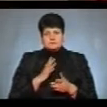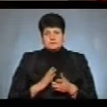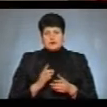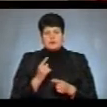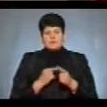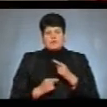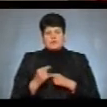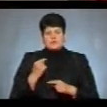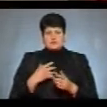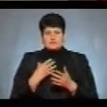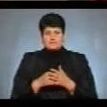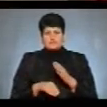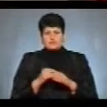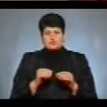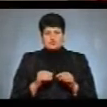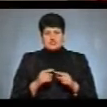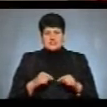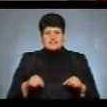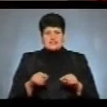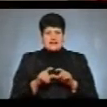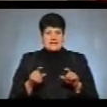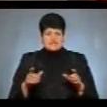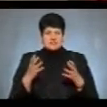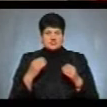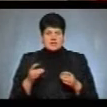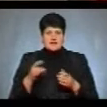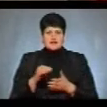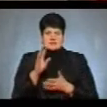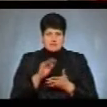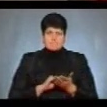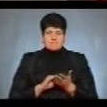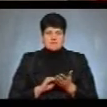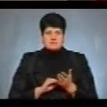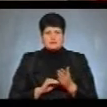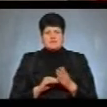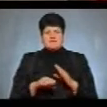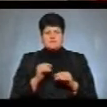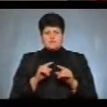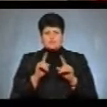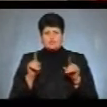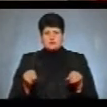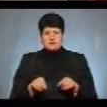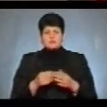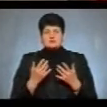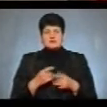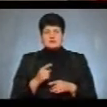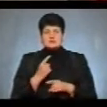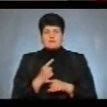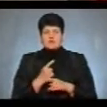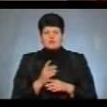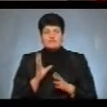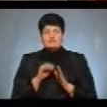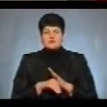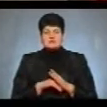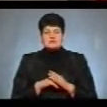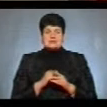свої виборчі дільниці і відповідно ще раз переписувати виборчі бюлетені, оскільки заборонено, скажімо так, вносити